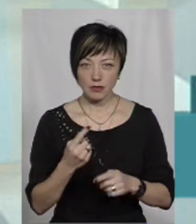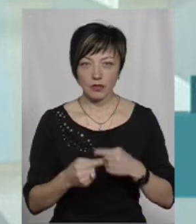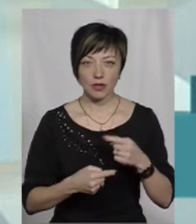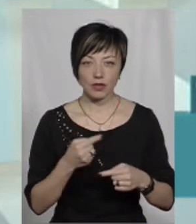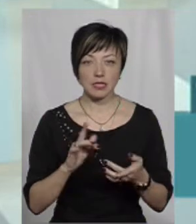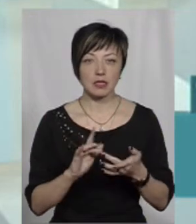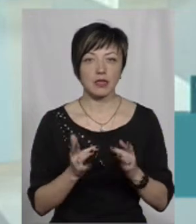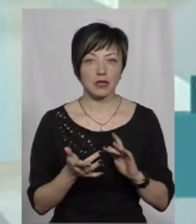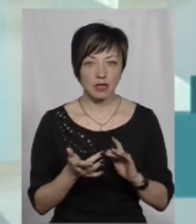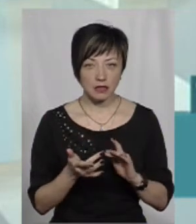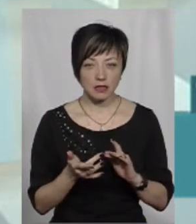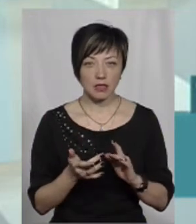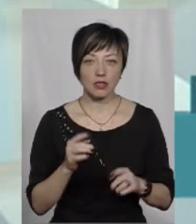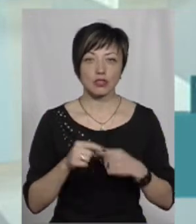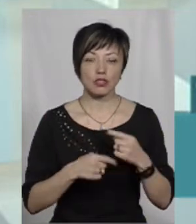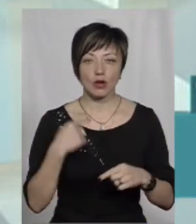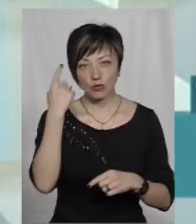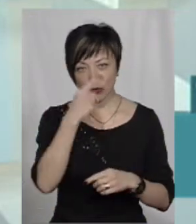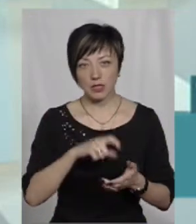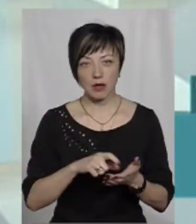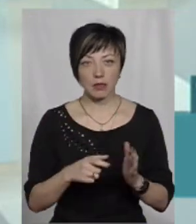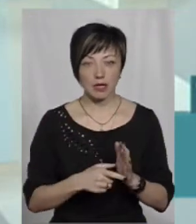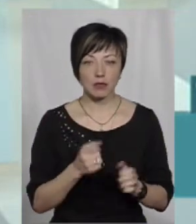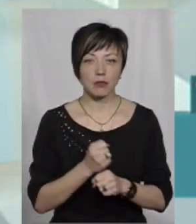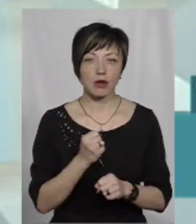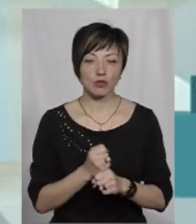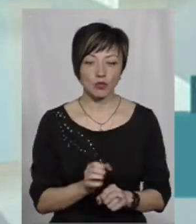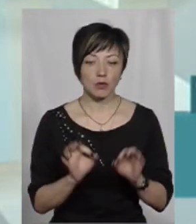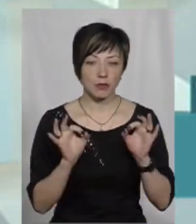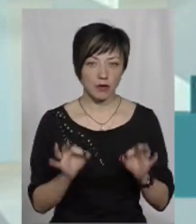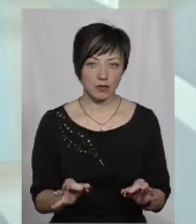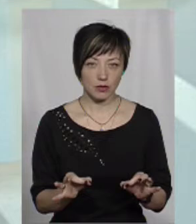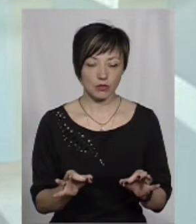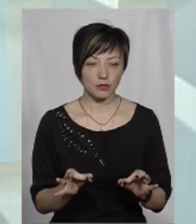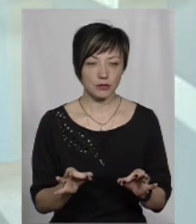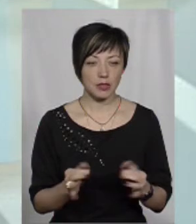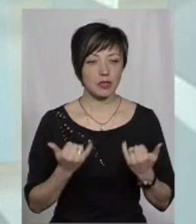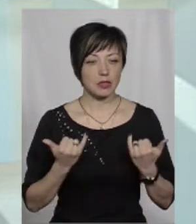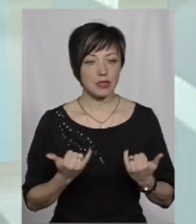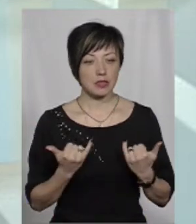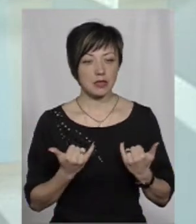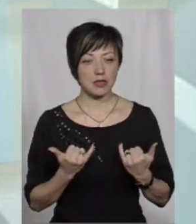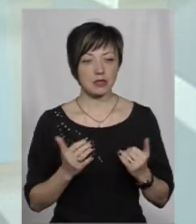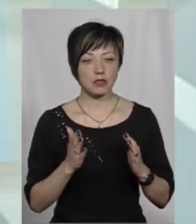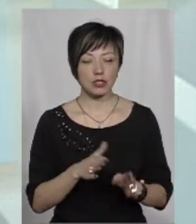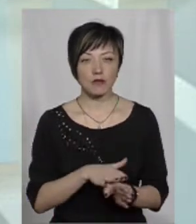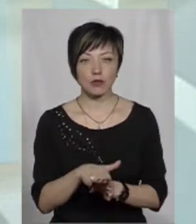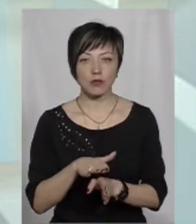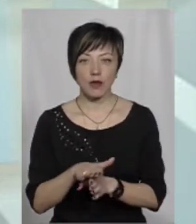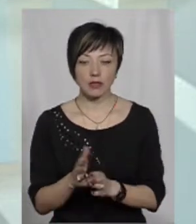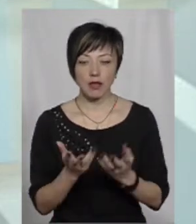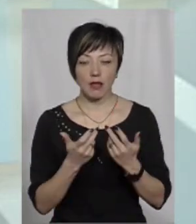через мережу інтернет, через особистий кабінет, він працює належним чином. Зараз наразі лише не